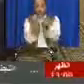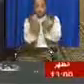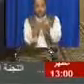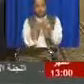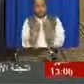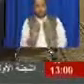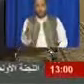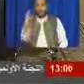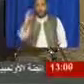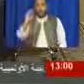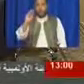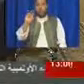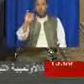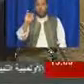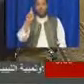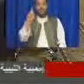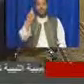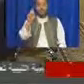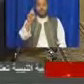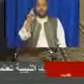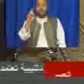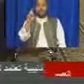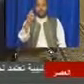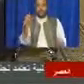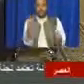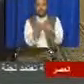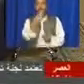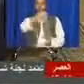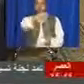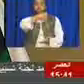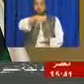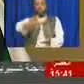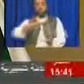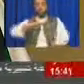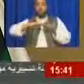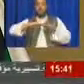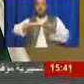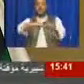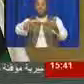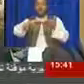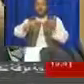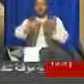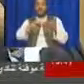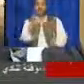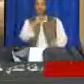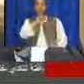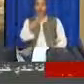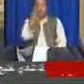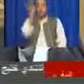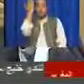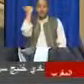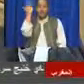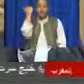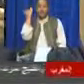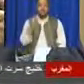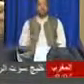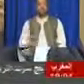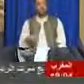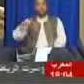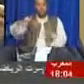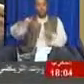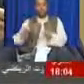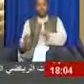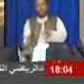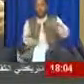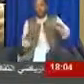رفق ابي بكر رضي الله عنه وتصدقه واحسانها تصدق بباله كل في سبيل الله فكيف ومسطح هذا هو